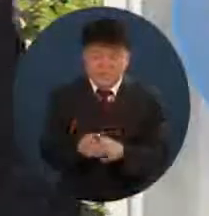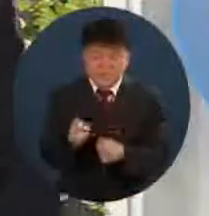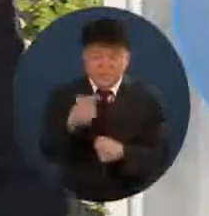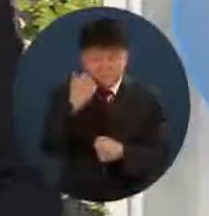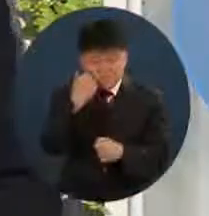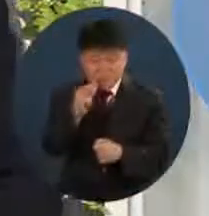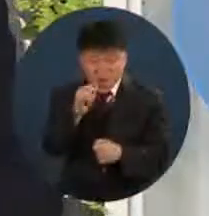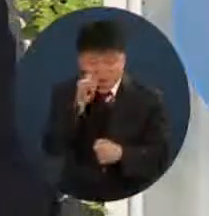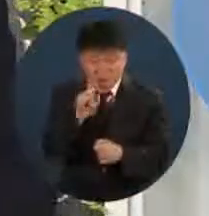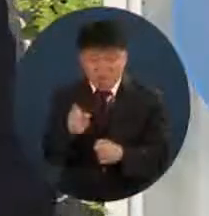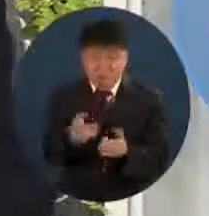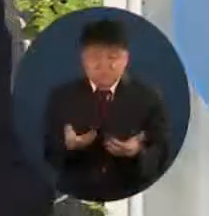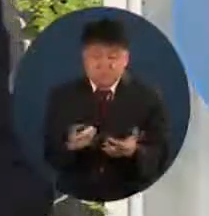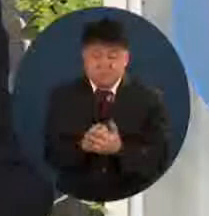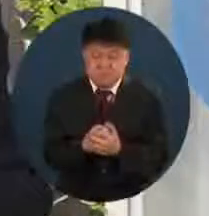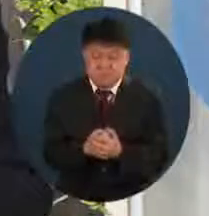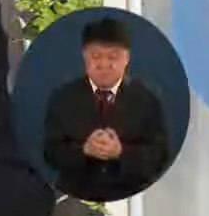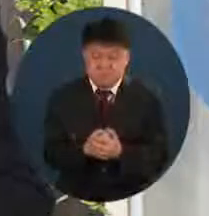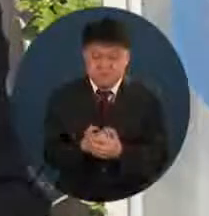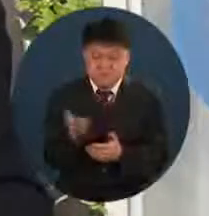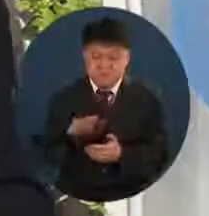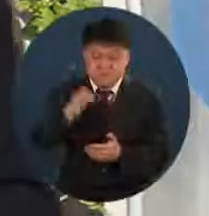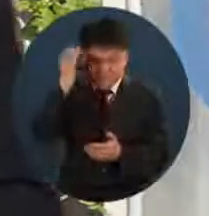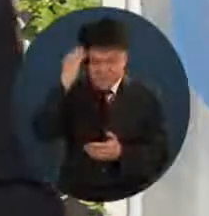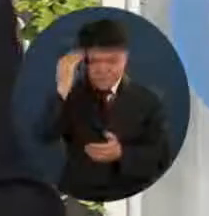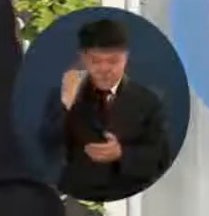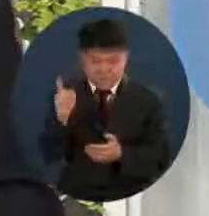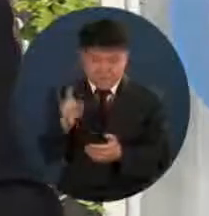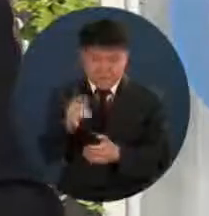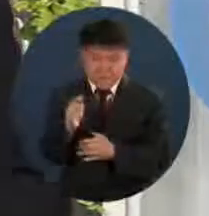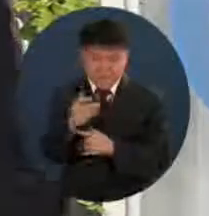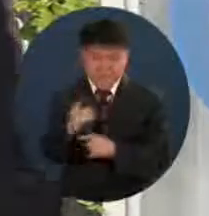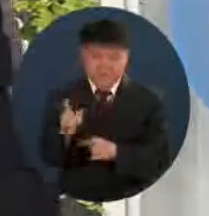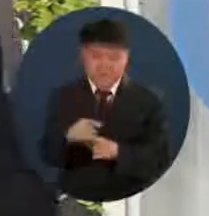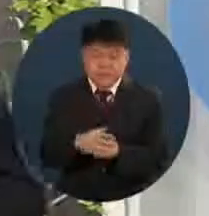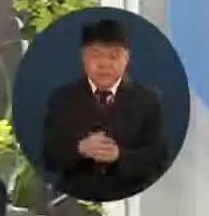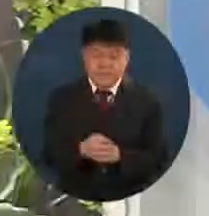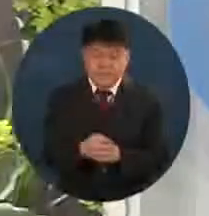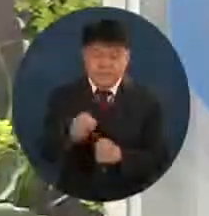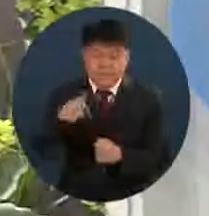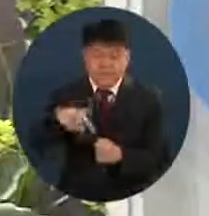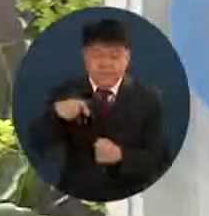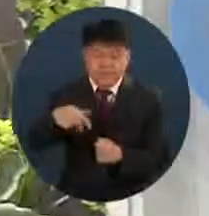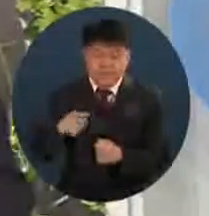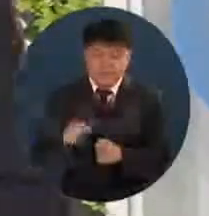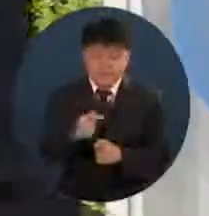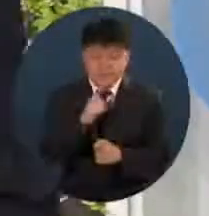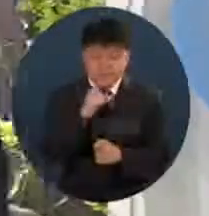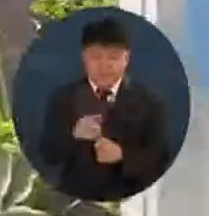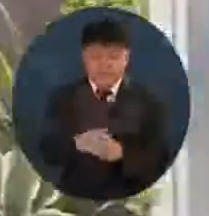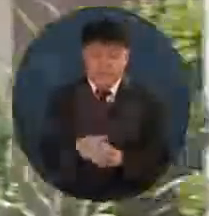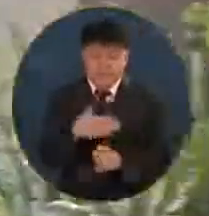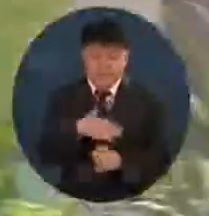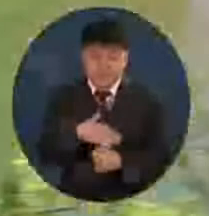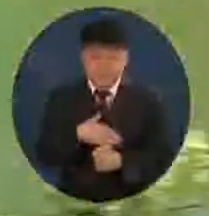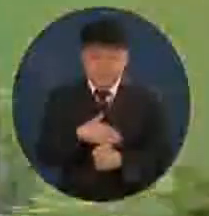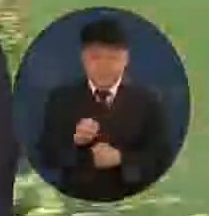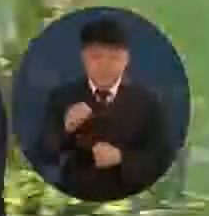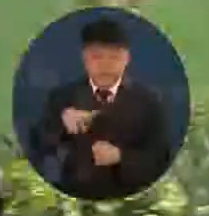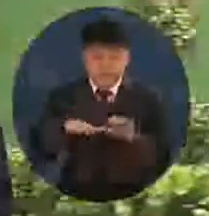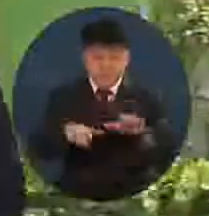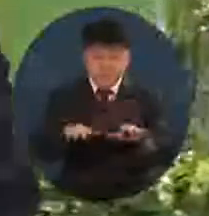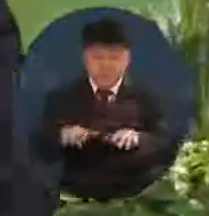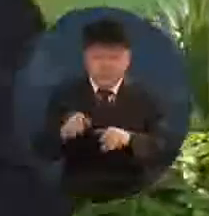가면 뭐 달 모양도 있고. 그렇지만 우리 국기는 그 자체가 뭡니까? 우주론입니다. 그래서 우주론